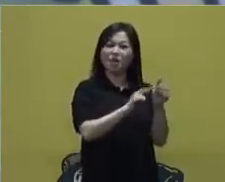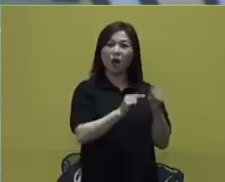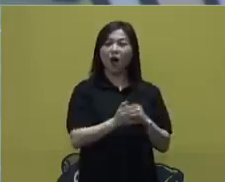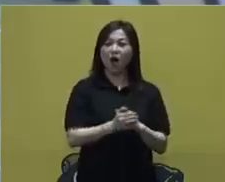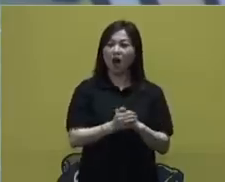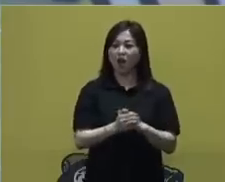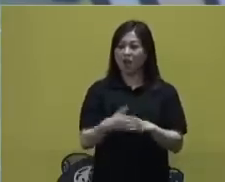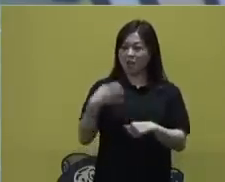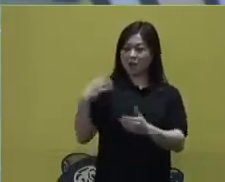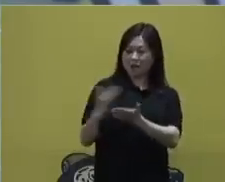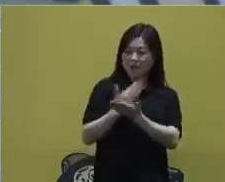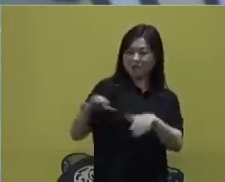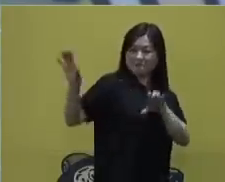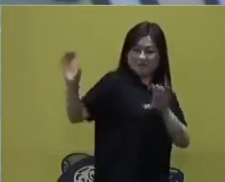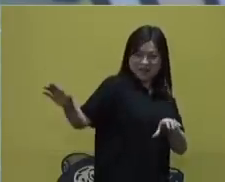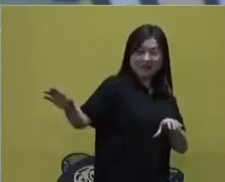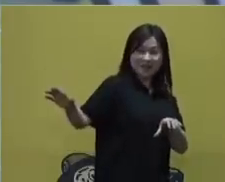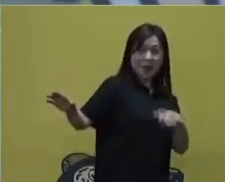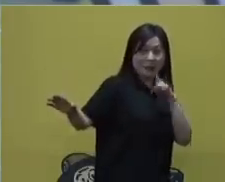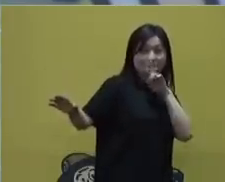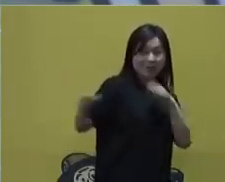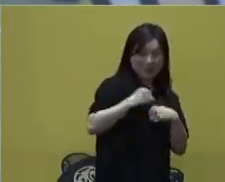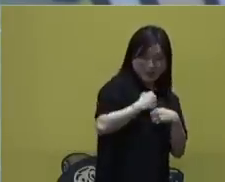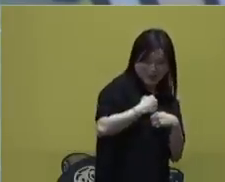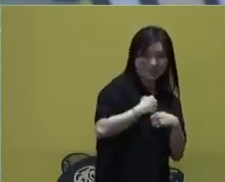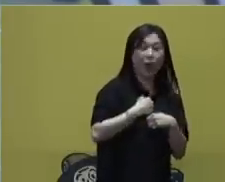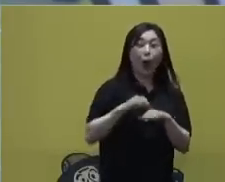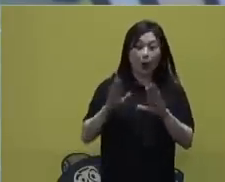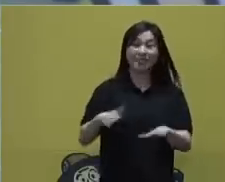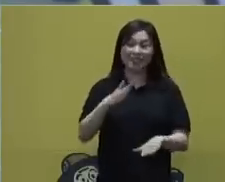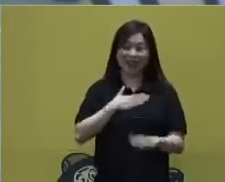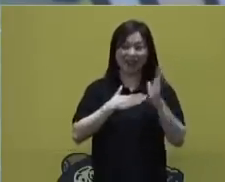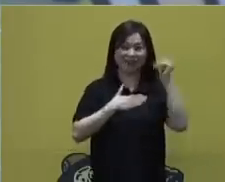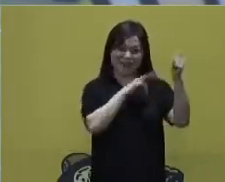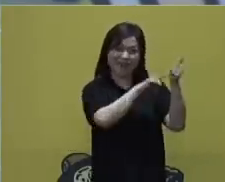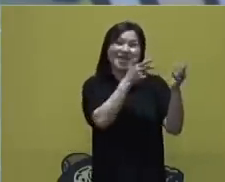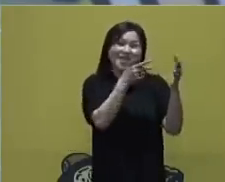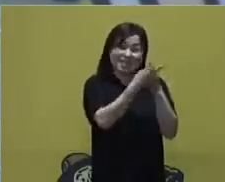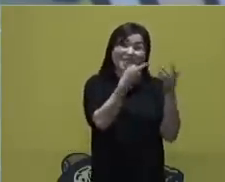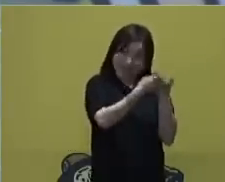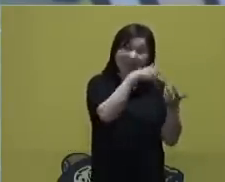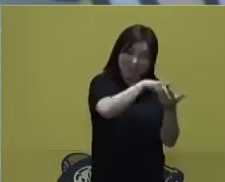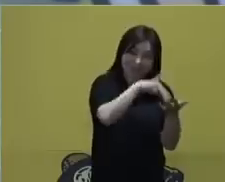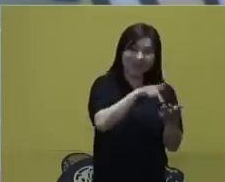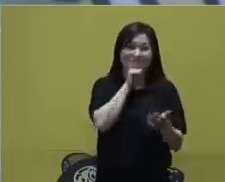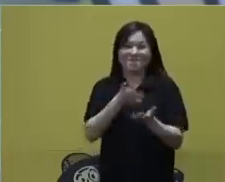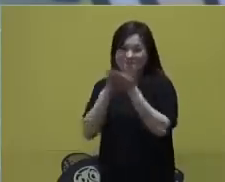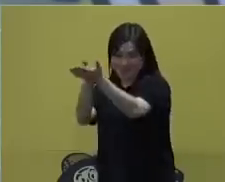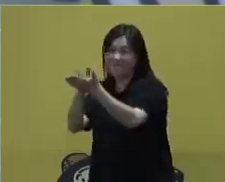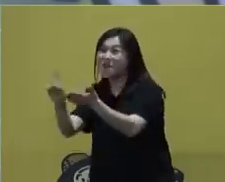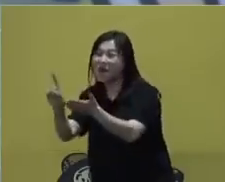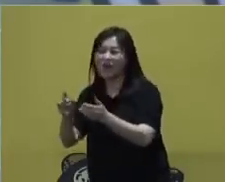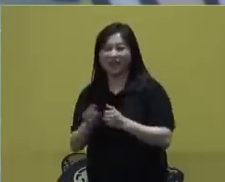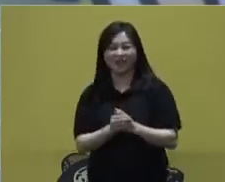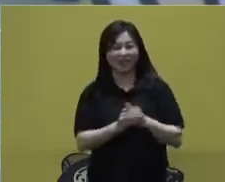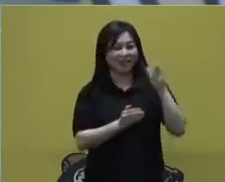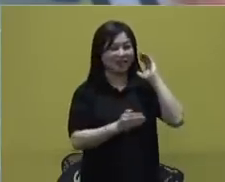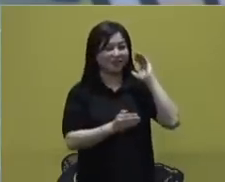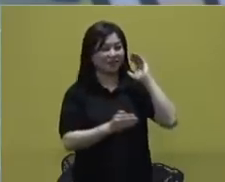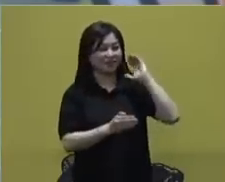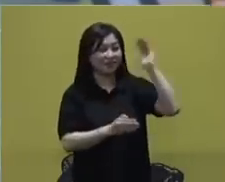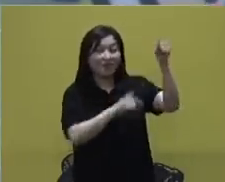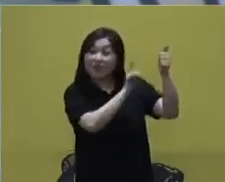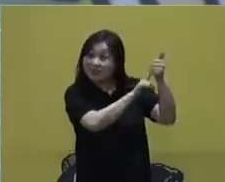역할 분담을 했다는데 제가 오늘은 제가 김정은 위원장을 좀 이해하는 차원에서 한 가지만 말씀드리겠습니다. 예. 김정은